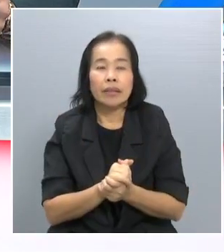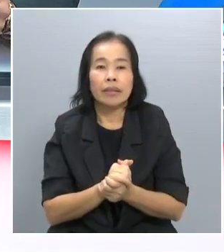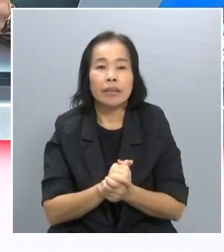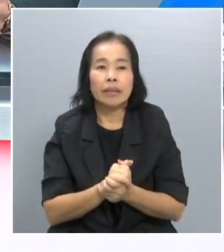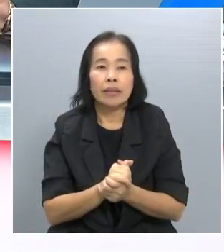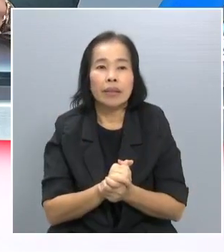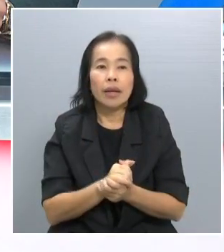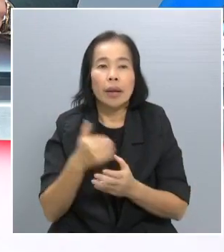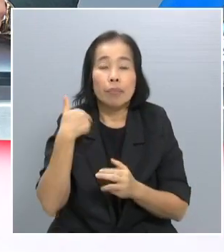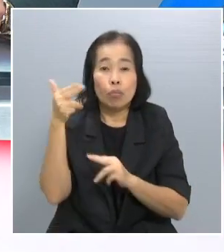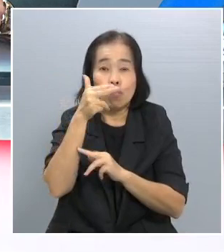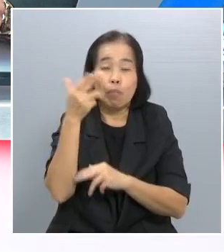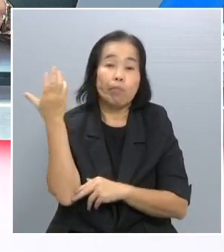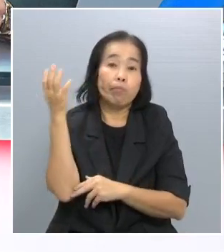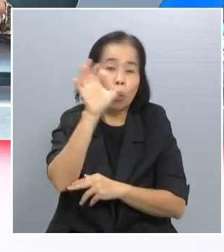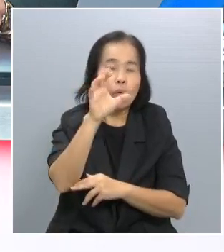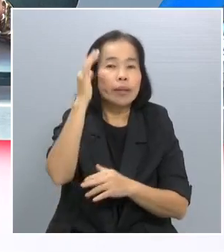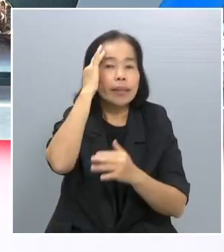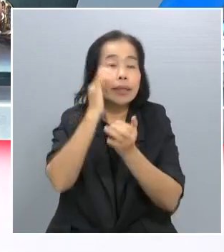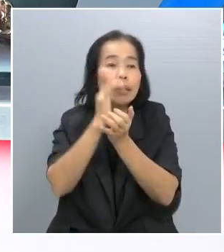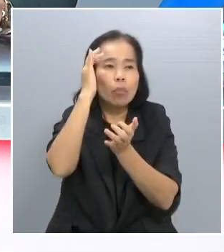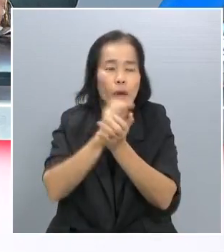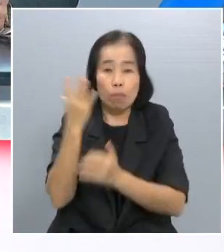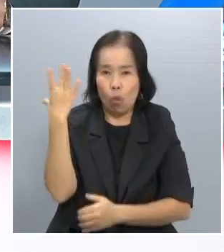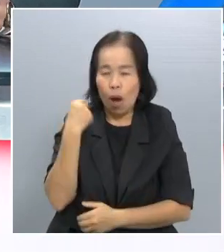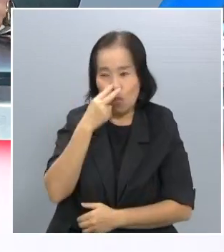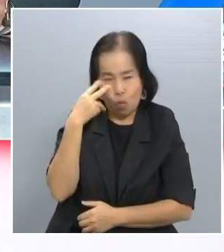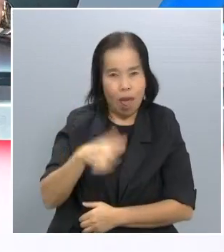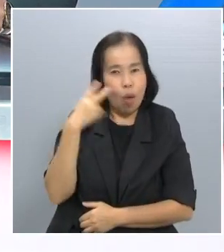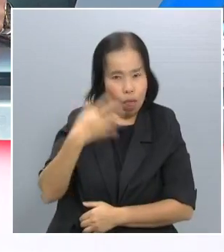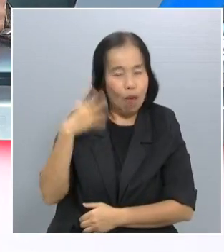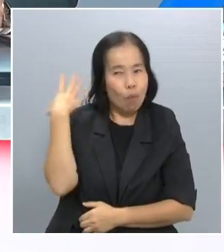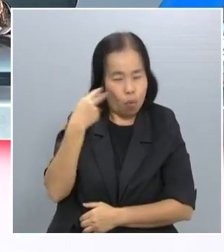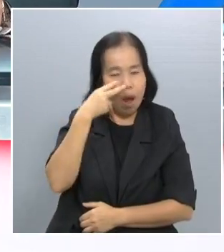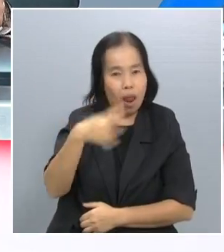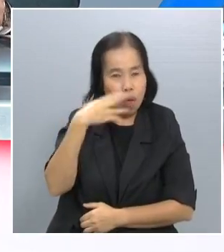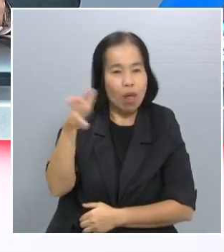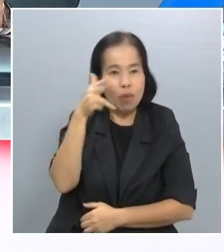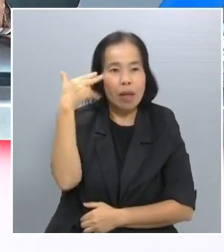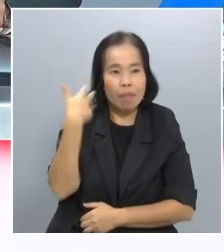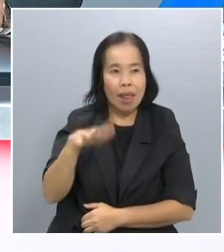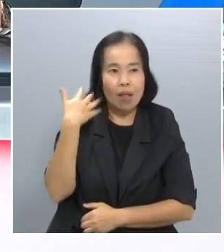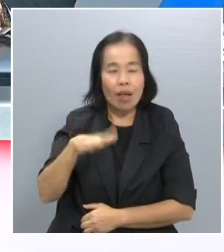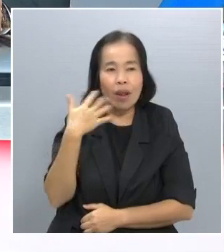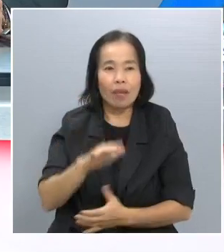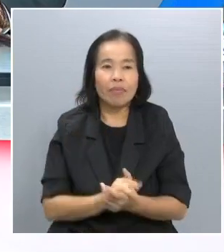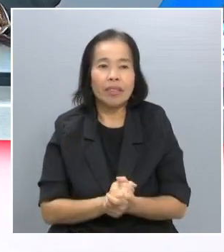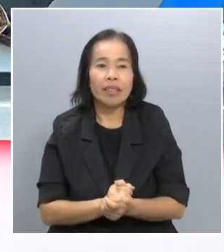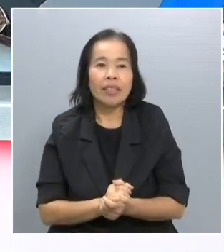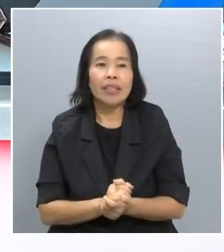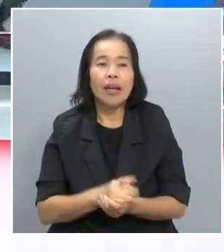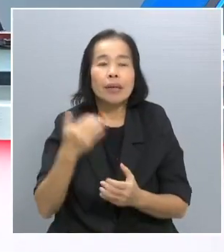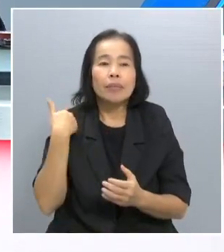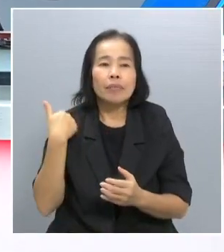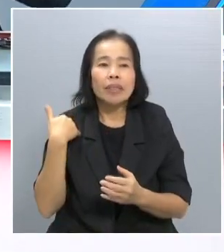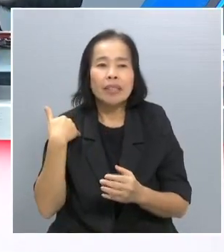ได้มีการโพสต์ออกมาเป็นคลิปของตำรวจ เมื่อวานดูไปแล้ว ดูไปแล้วนะฮะเมื่อวานนี่คือเฮียเลี้ยง เฮียเลี้ยง ผู้ชมจำได้ไหมเฮียเลี้ย